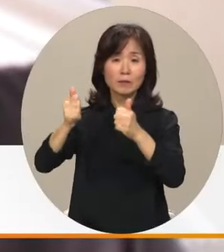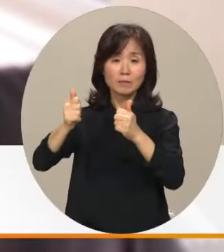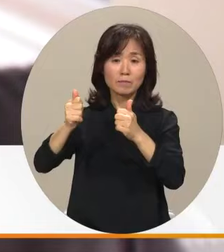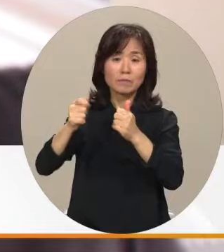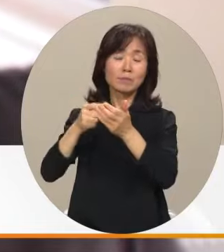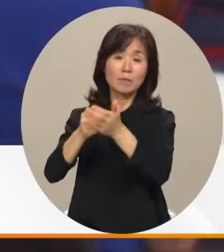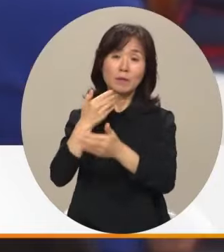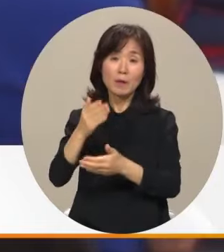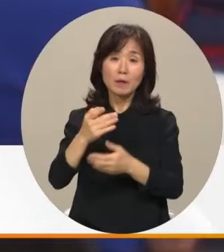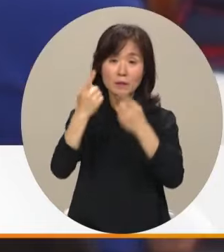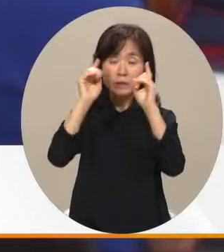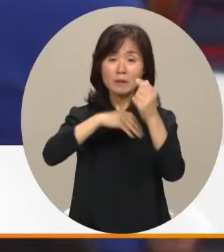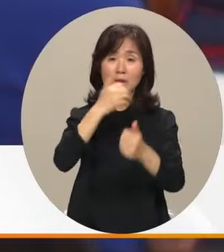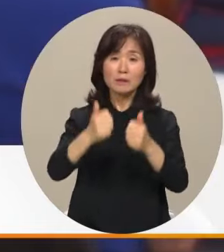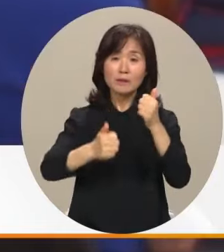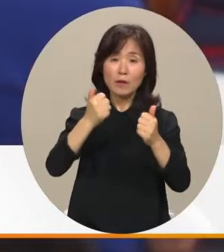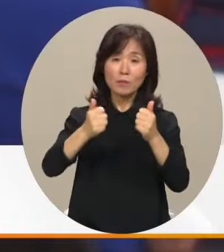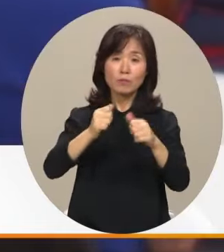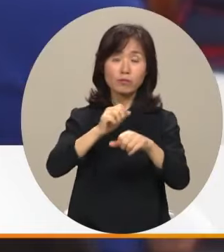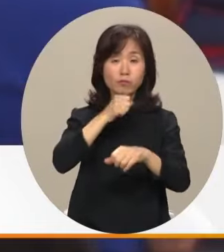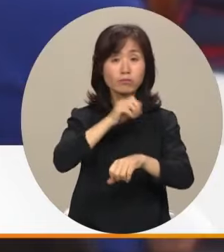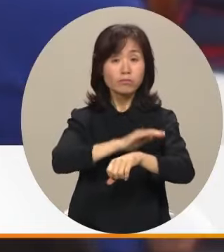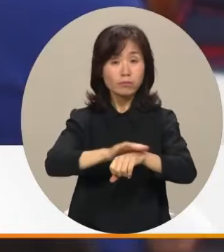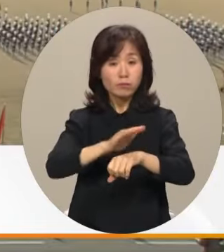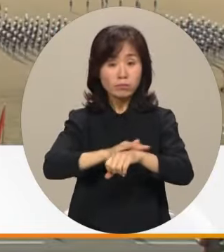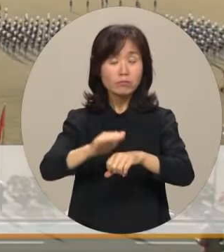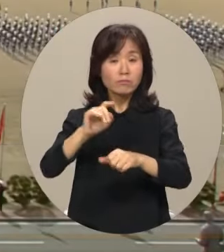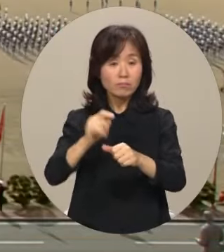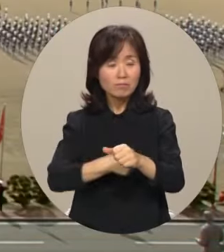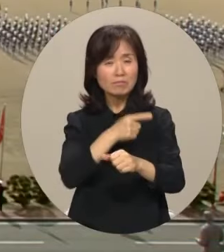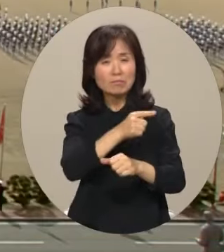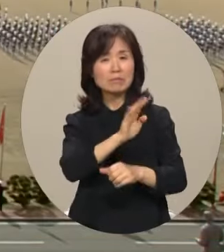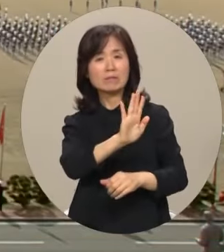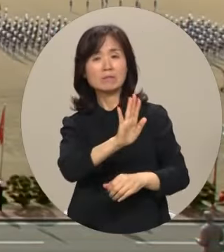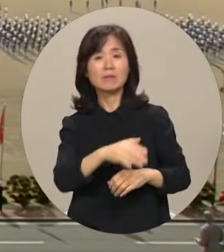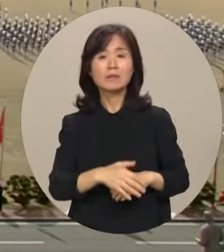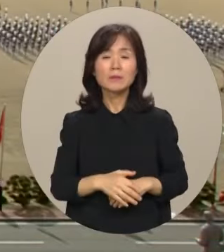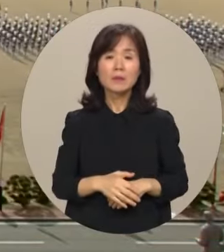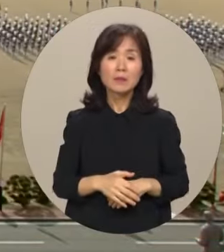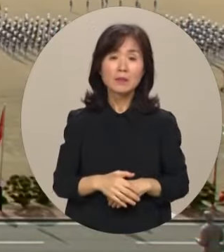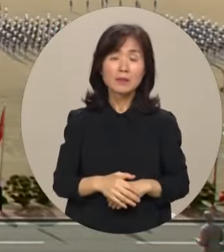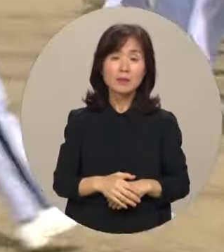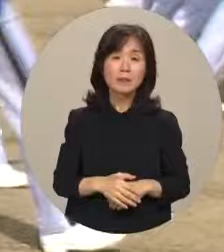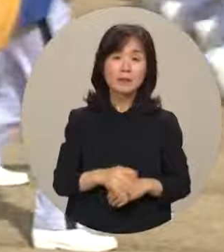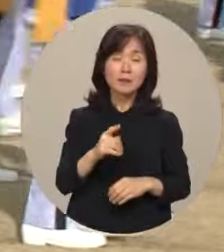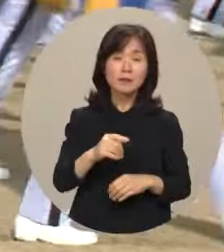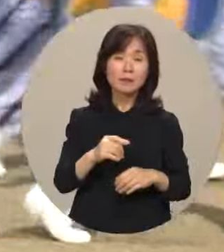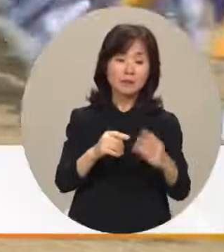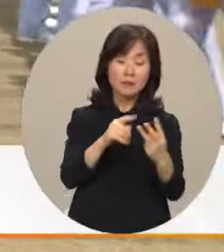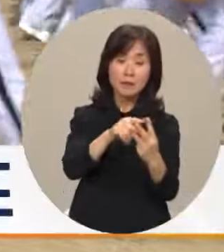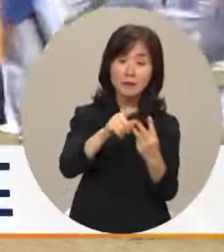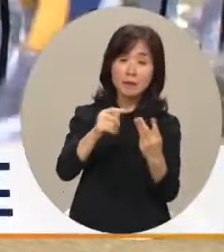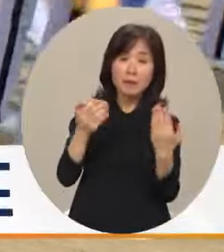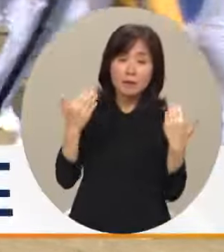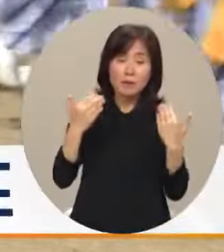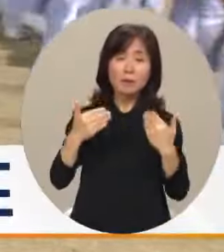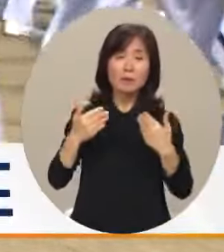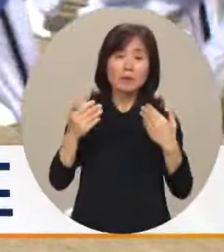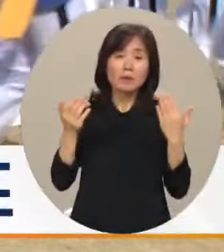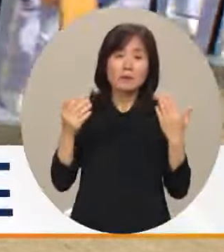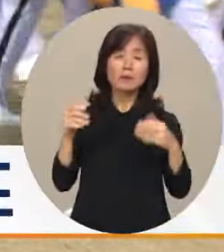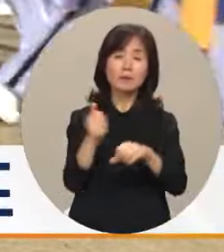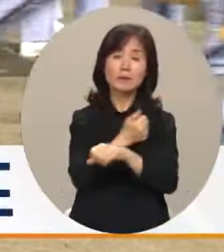점수가 더 잘 나오고 사관학교가 매력도가 떨어진 거같아 예전보다 여기에 더해 세계 사관학교의 자퇴생 해마다 늘어